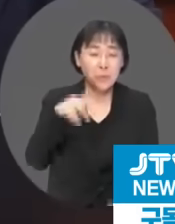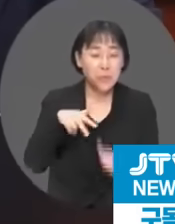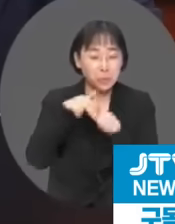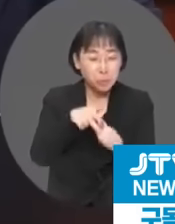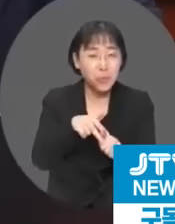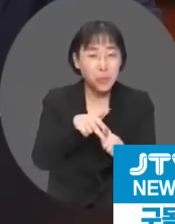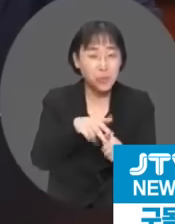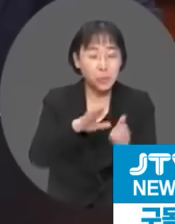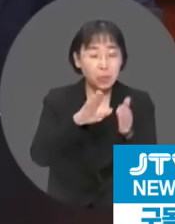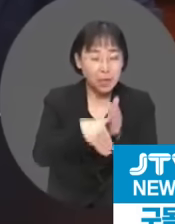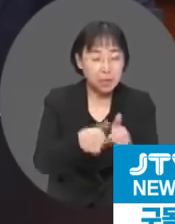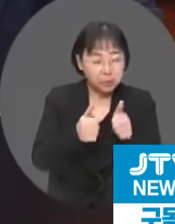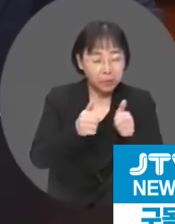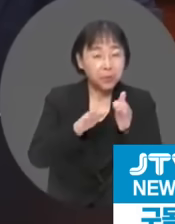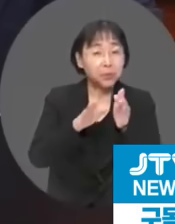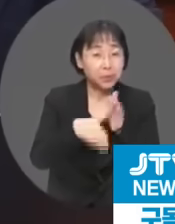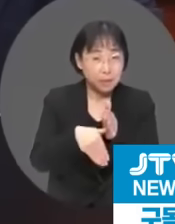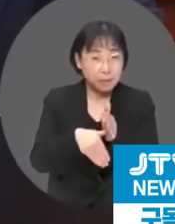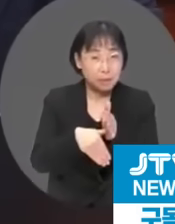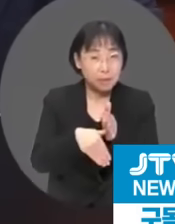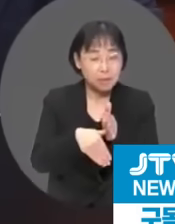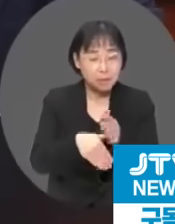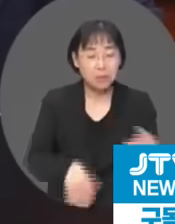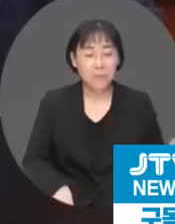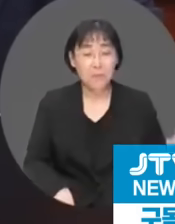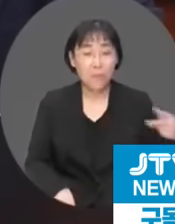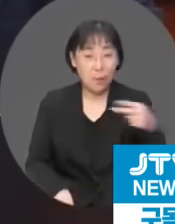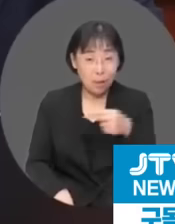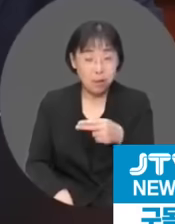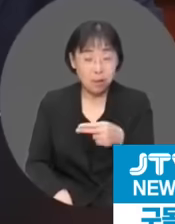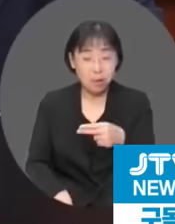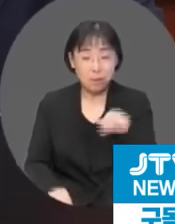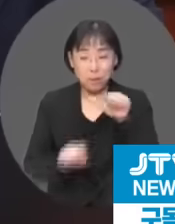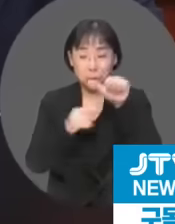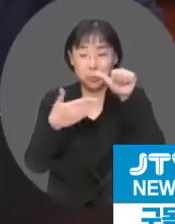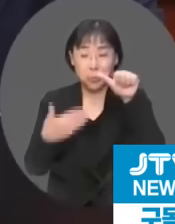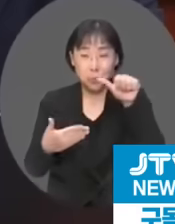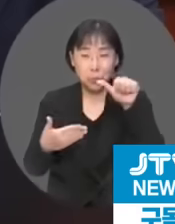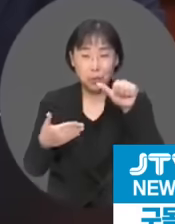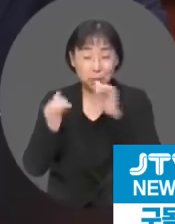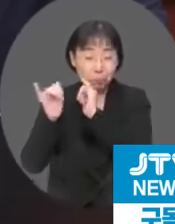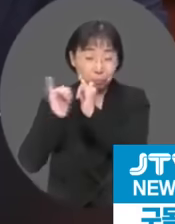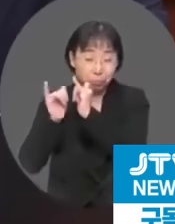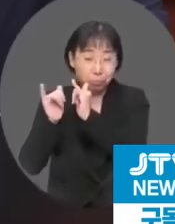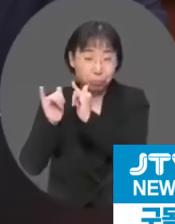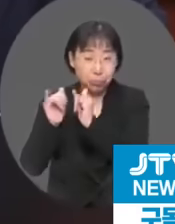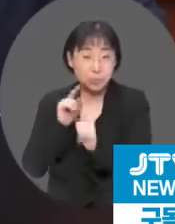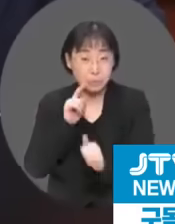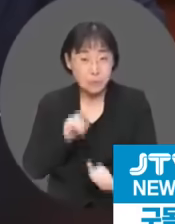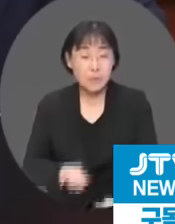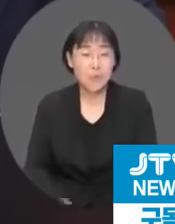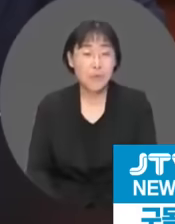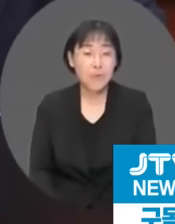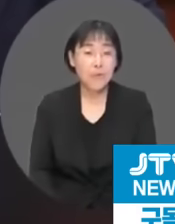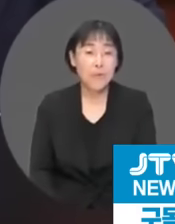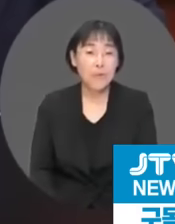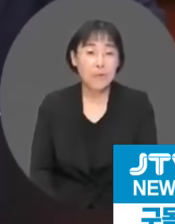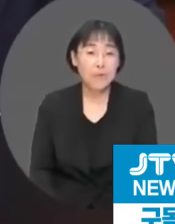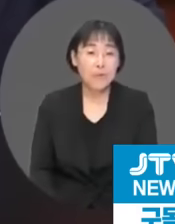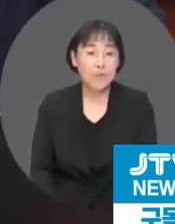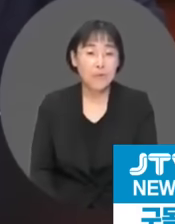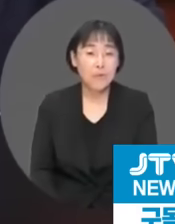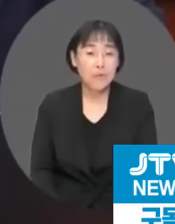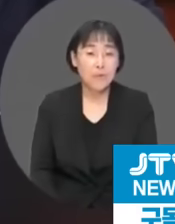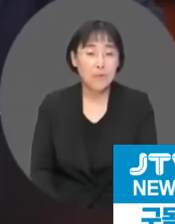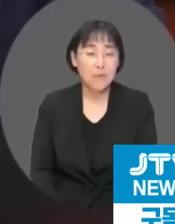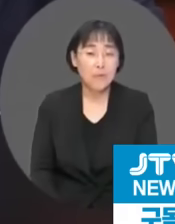하셨다 그러면 비설 님께서 아시 데는 대통령이 된 이후에는 윤성열 대통령께서 명태현 씨와 통화한 적이 없다 저는 그렇게 알고 있습니다